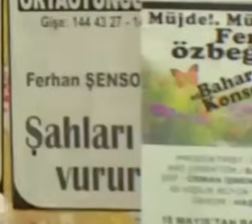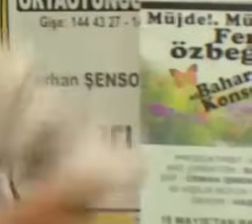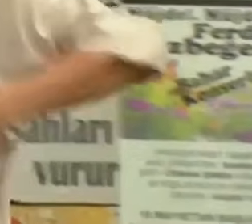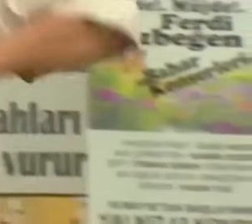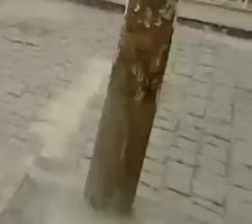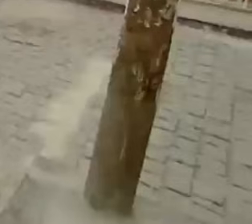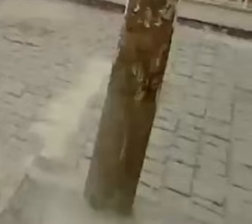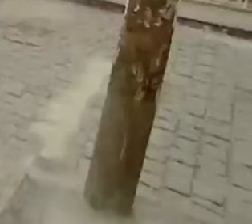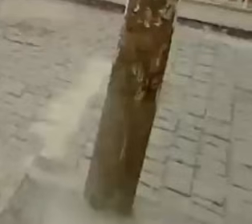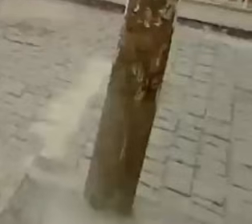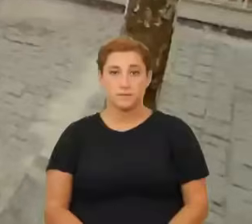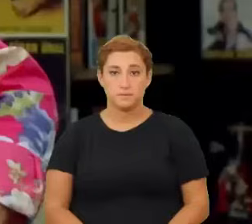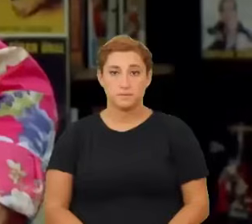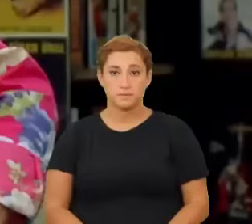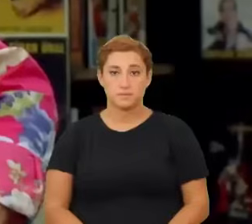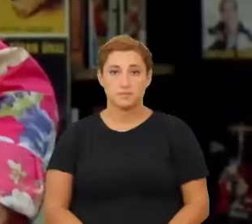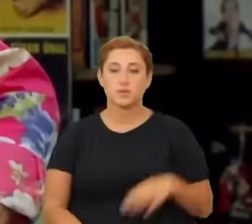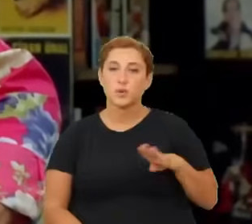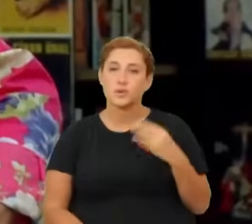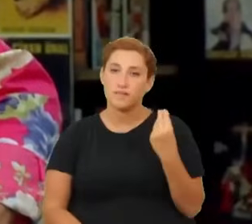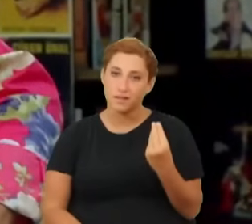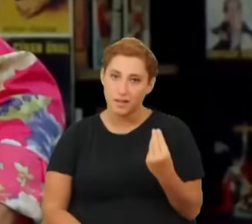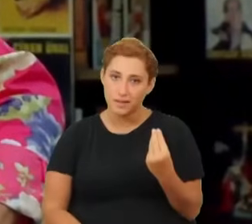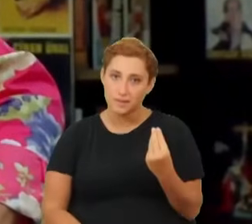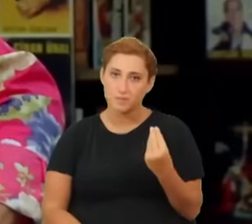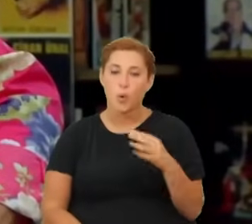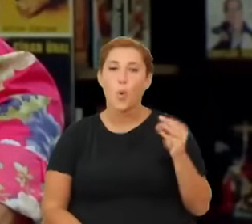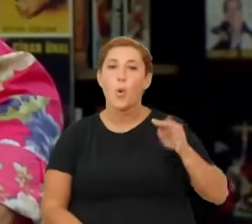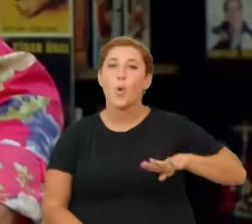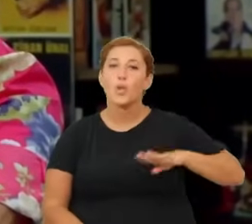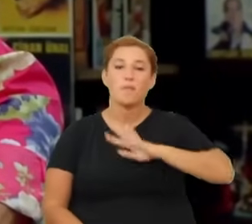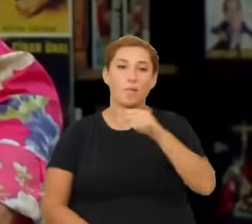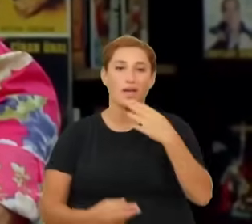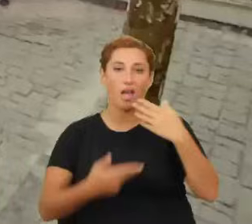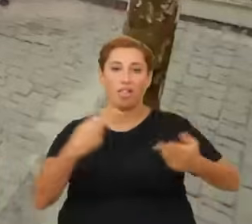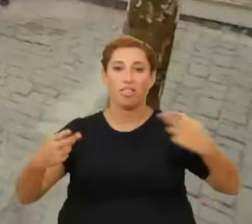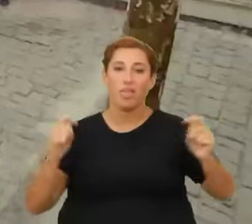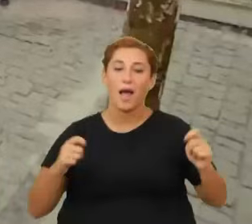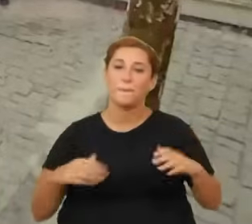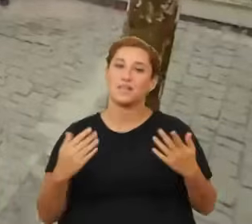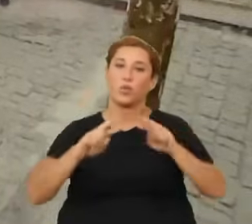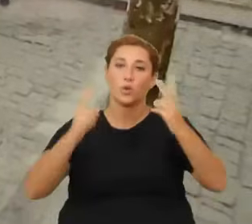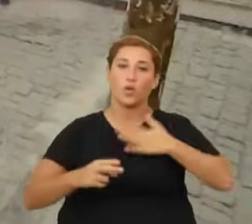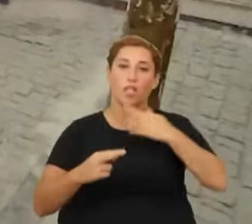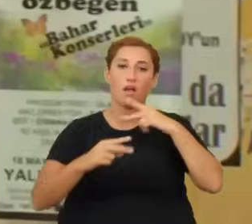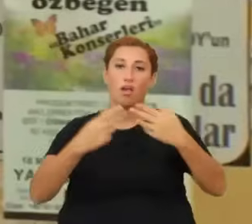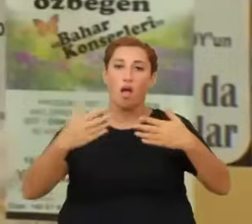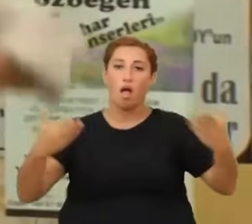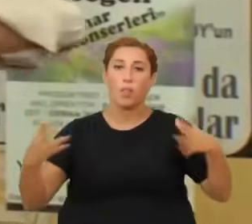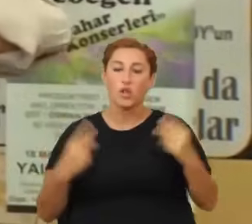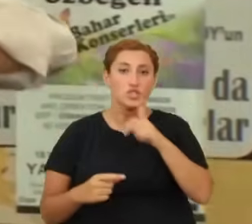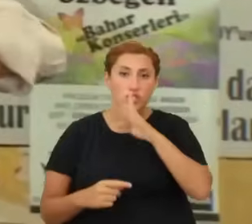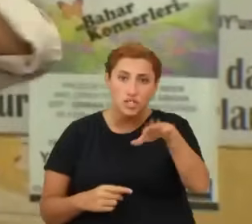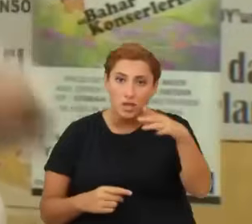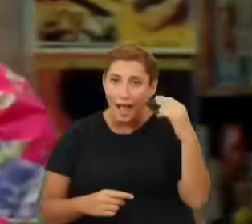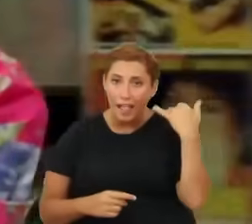Çocuklar sokakta plan savaşı yapıyorlar. Ergun gömleği giymiş. Oğlum her tarafı kağıt ettiniz lan. Dükkanın önü kağıt doldu. Şşş!